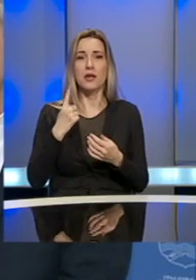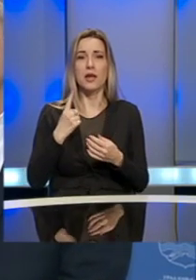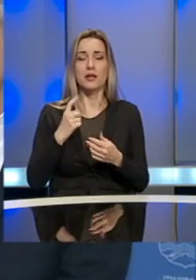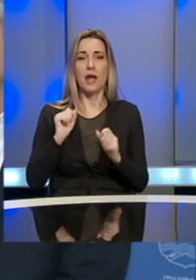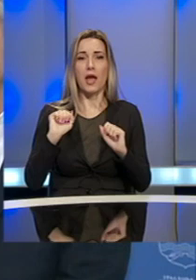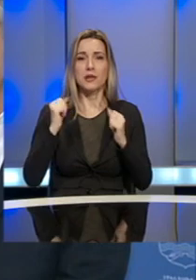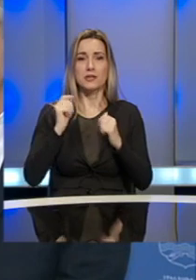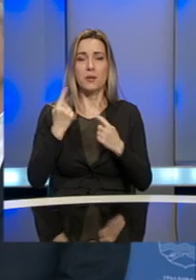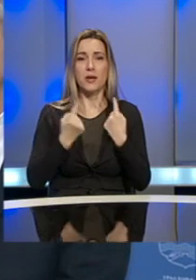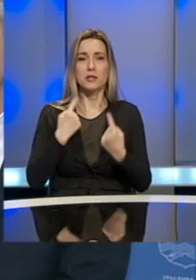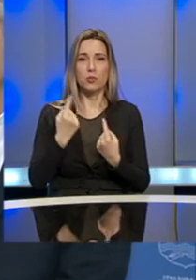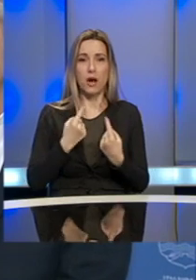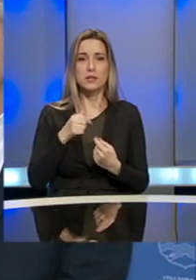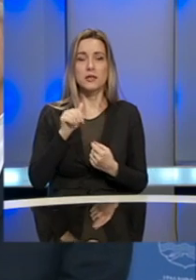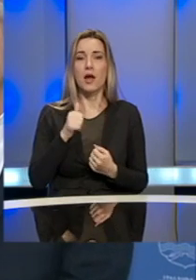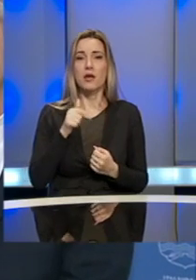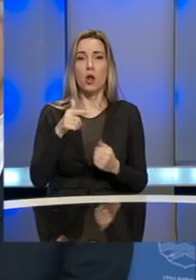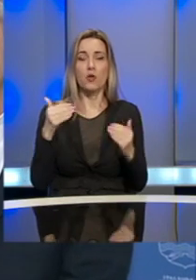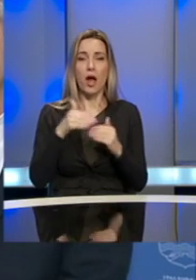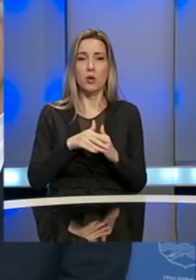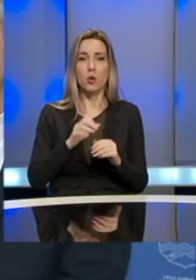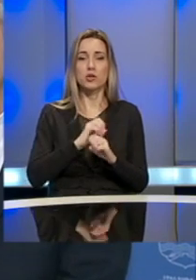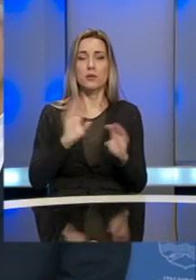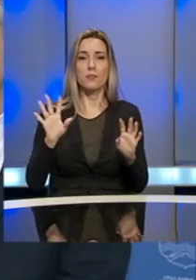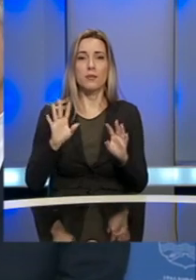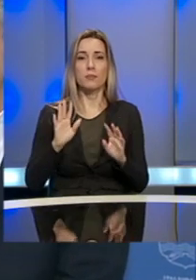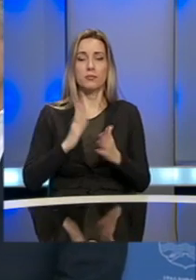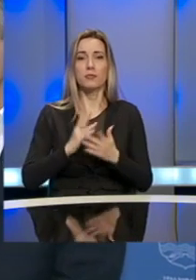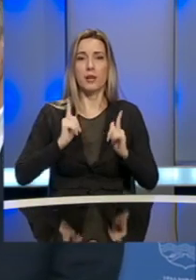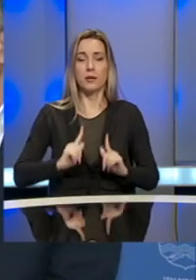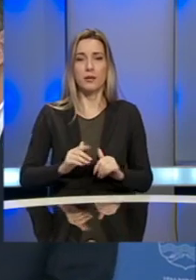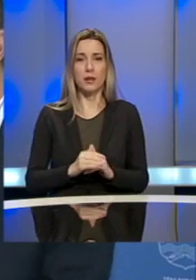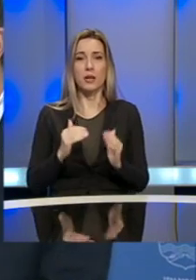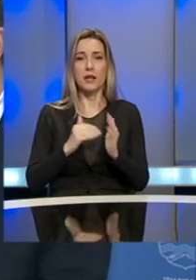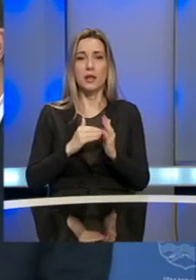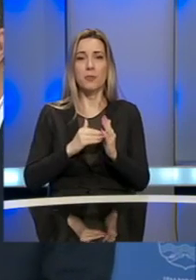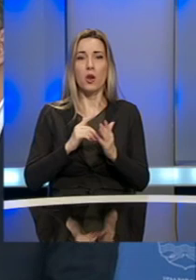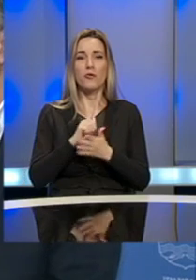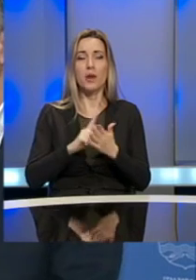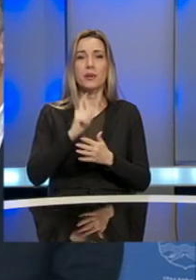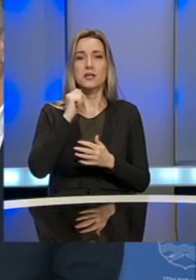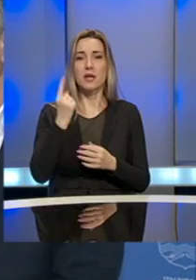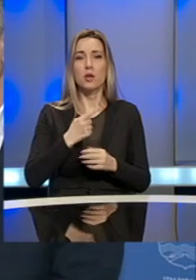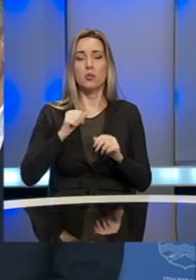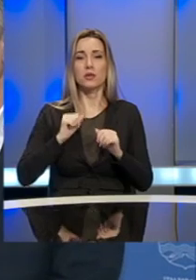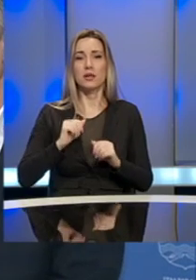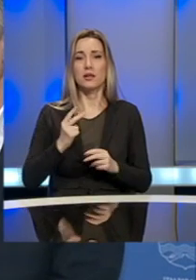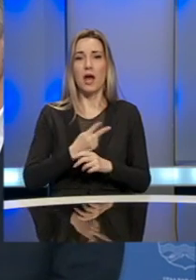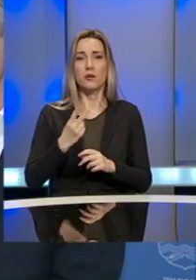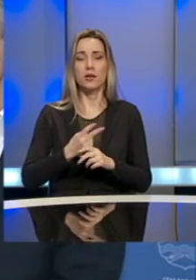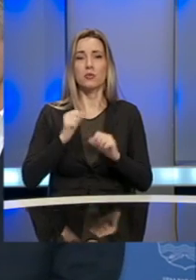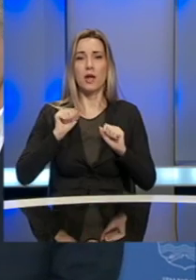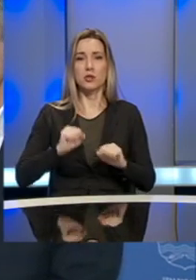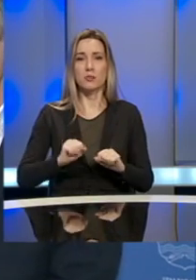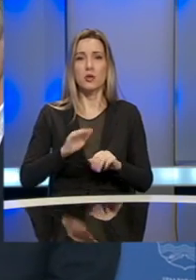ekstremna situacija, da li je ova noć protekla bez ekstremnih situacija? Trebalo je nekog vremena da se ljudi naviknu na ozbiljnu situaciju. Iz